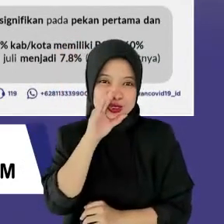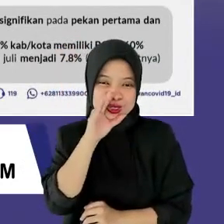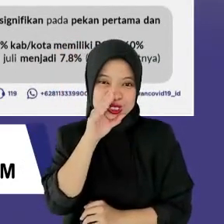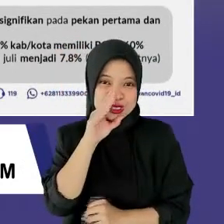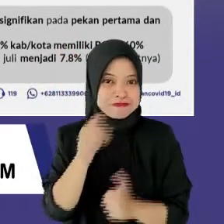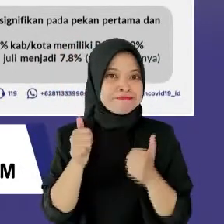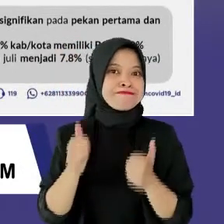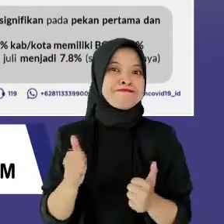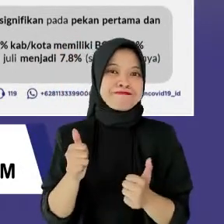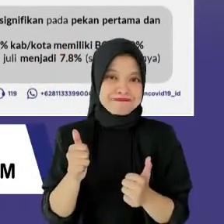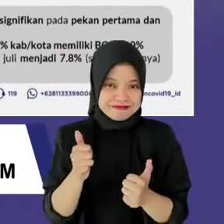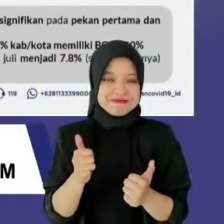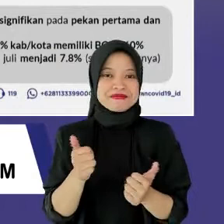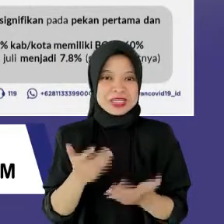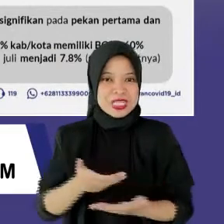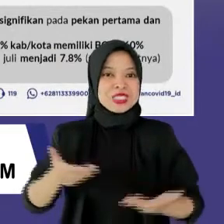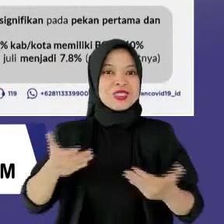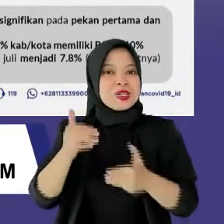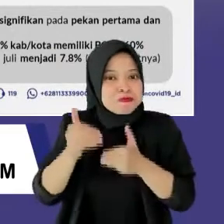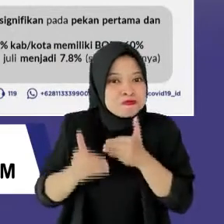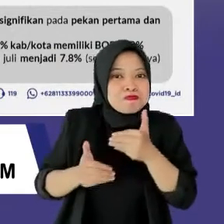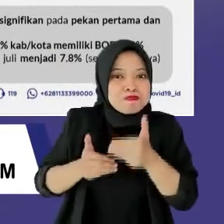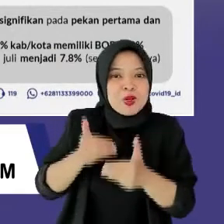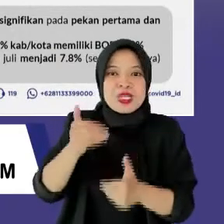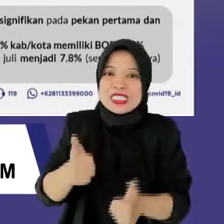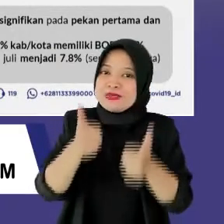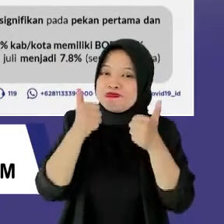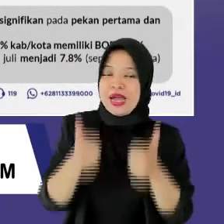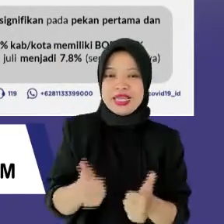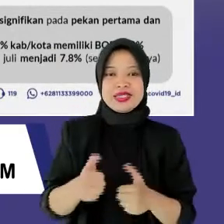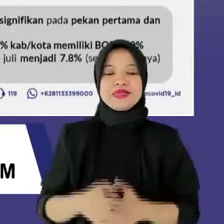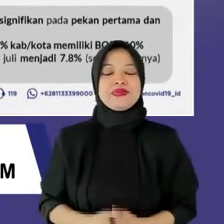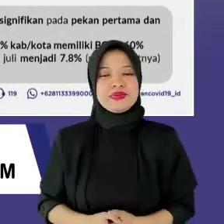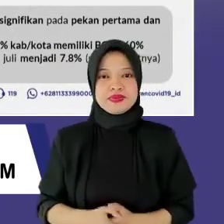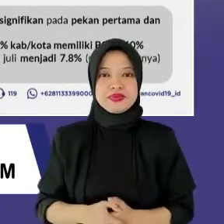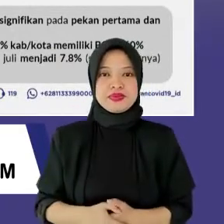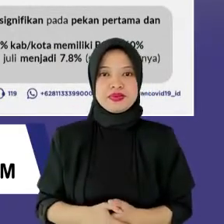saat ini. Jadi kondisinya terus membaik kalau kita lihat secara tren.